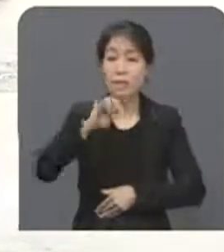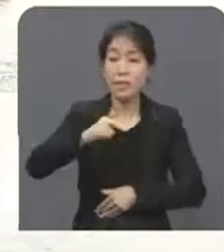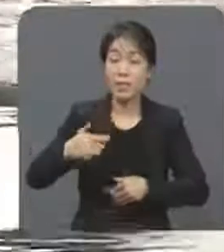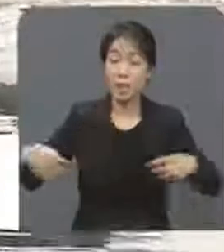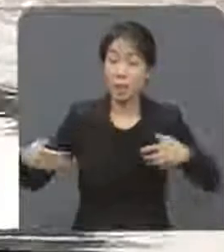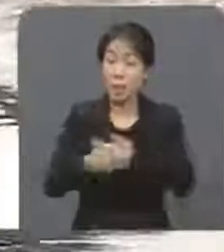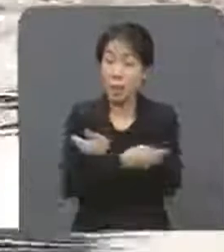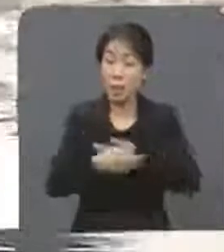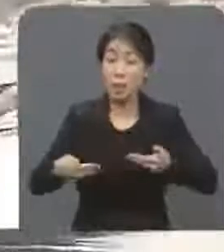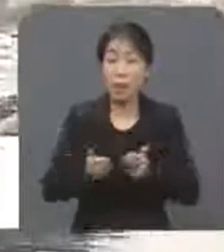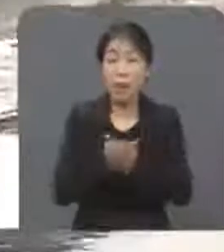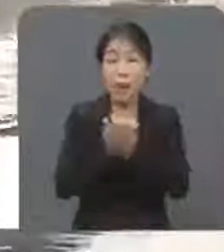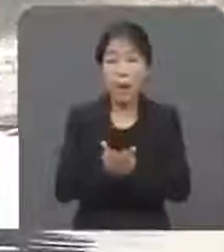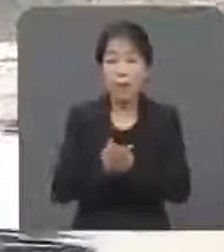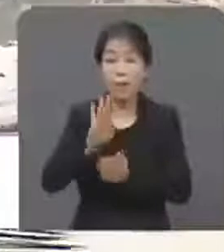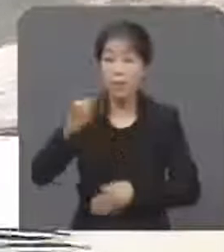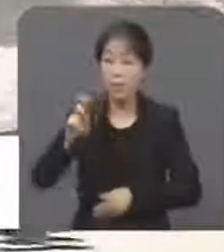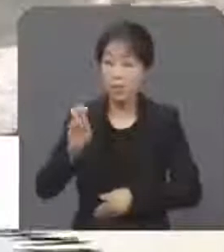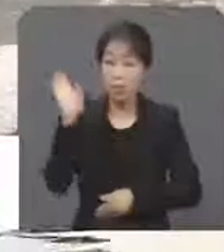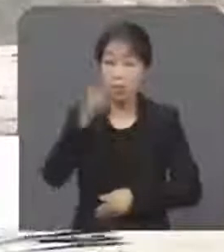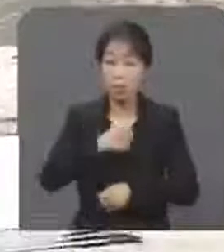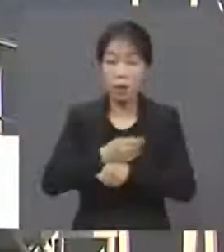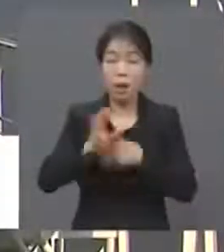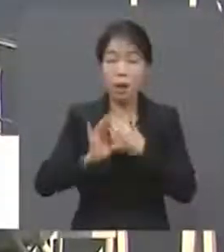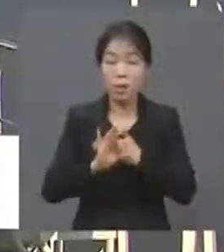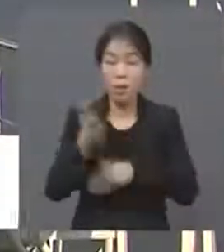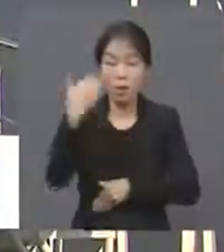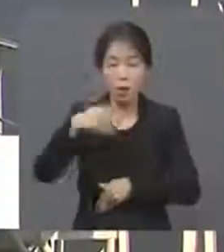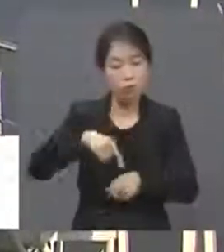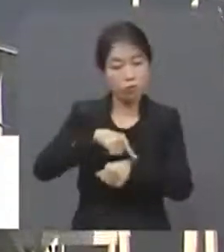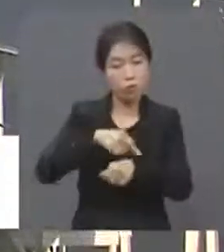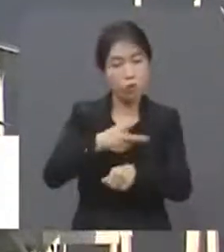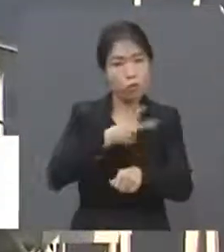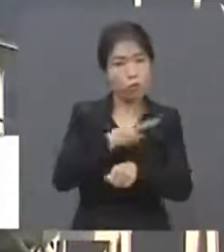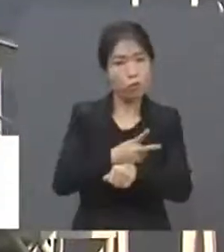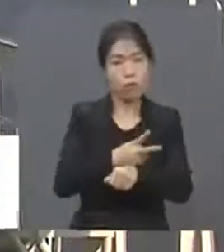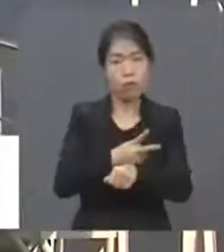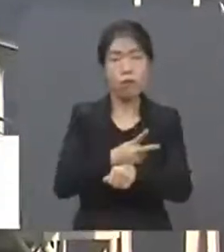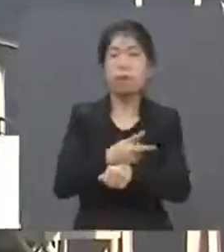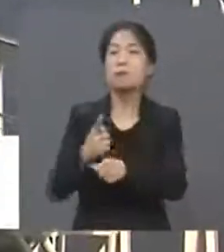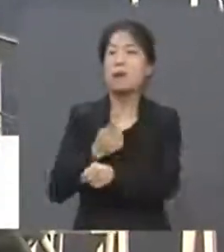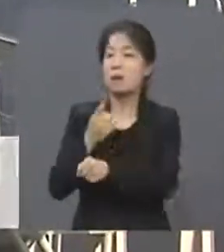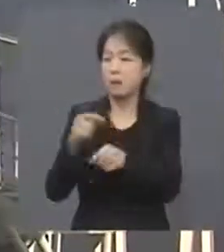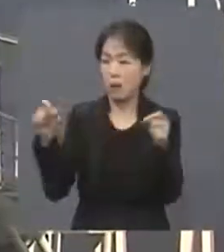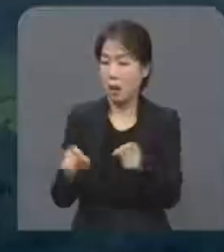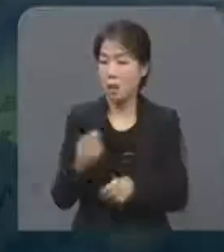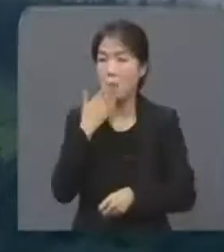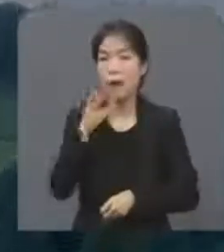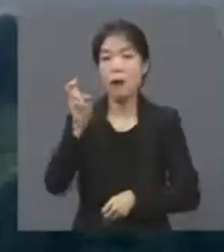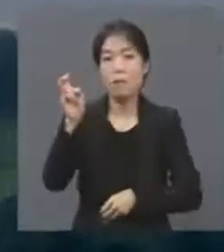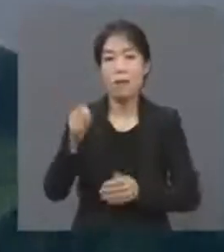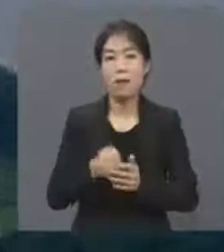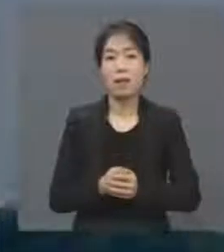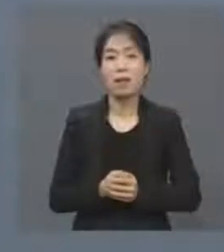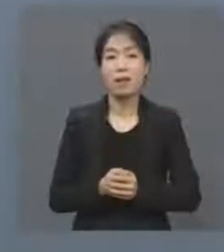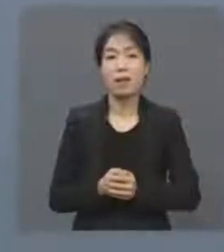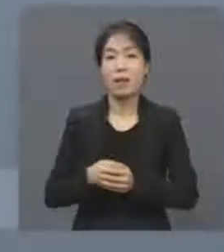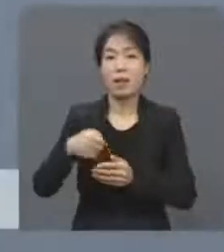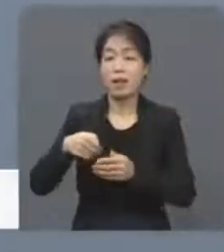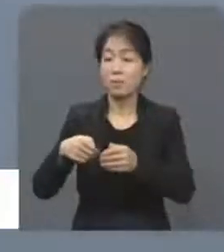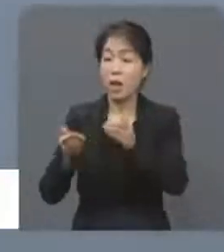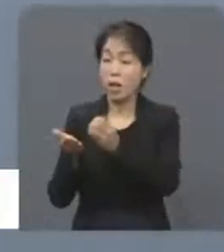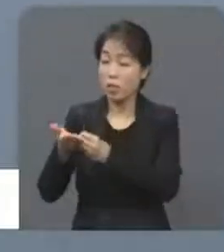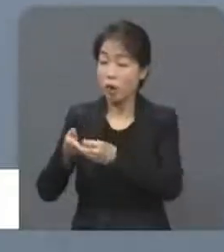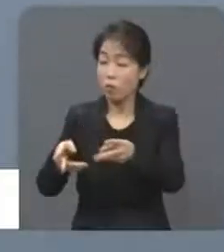여객선이 비금도 에서 출발 하게 되면 기존 운항 시간 2 시간을 1시간으로 단축할 수도 있습니다 서면 도교